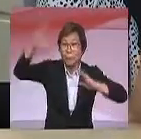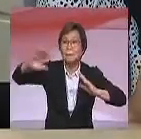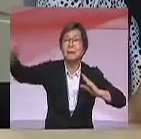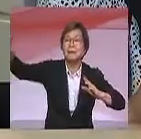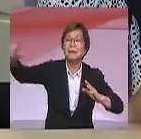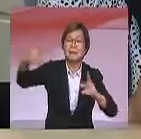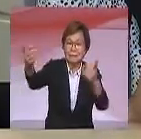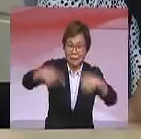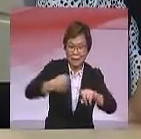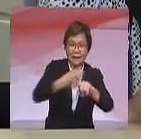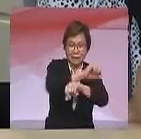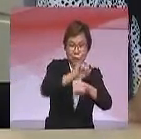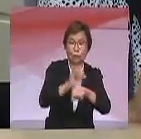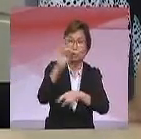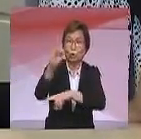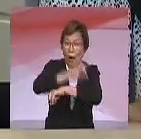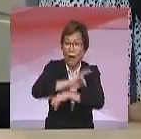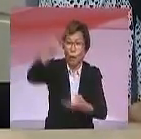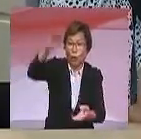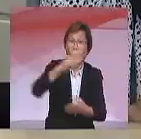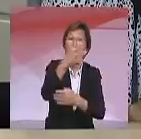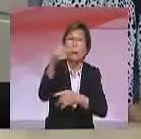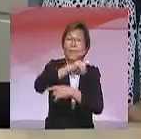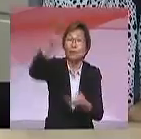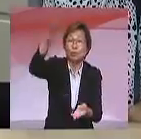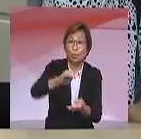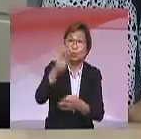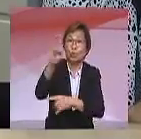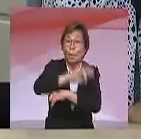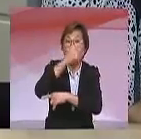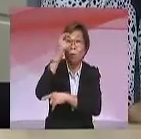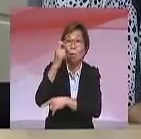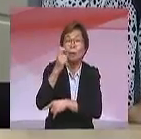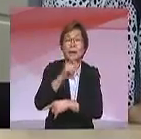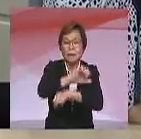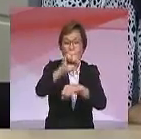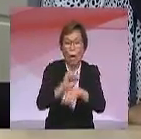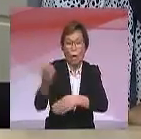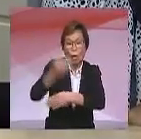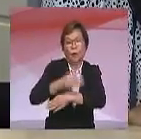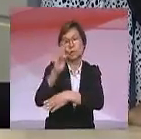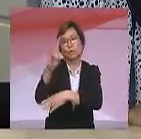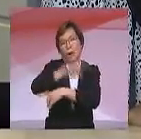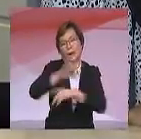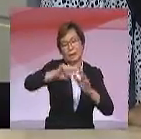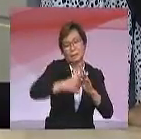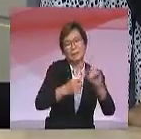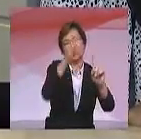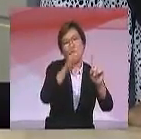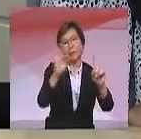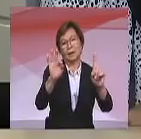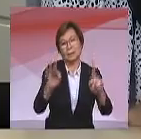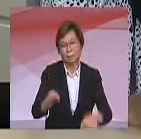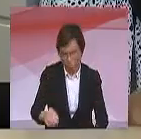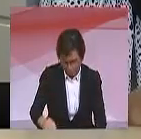masuk dari Singapura kepada 7 hari. Ini kerana Singapura telah mempraktikkan tempoh kuarantin 7 hari sejak 1 September lalu.